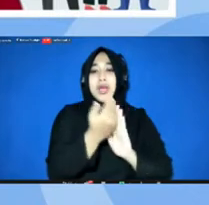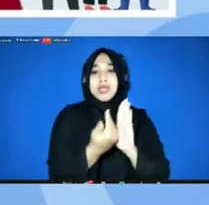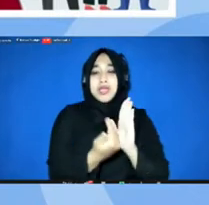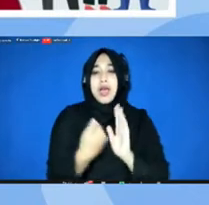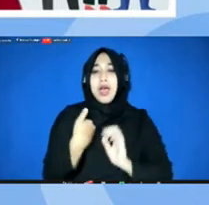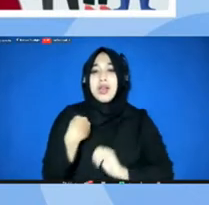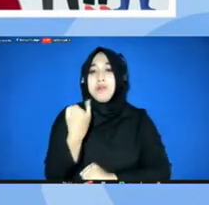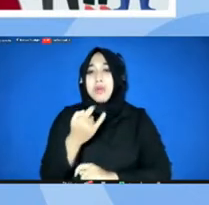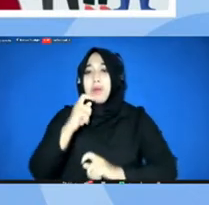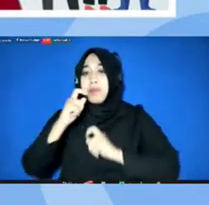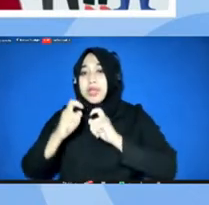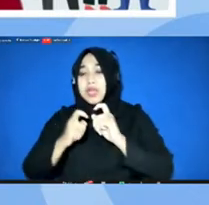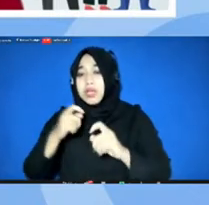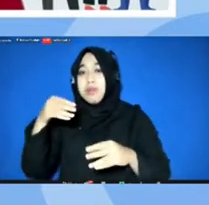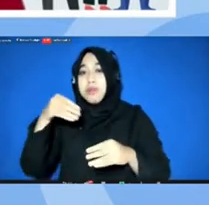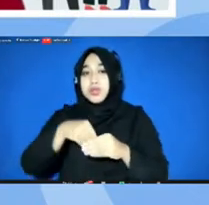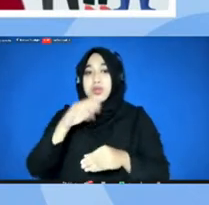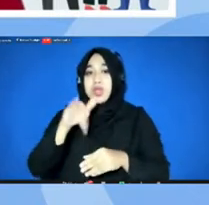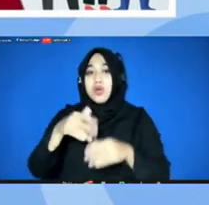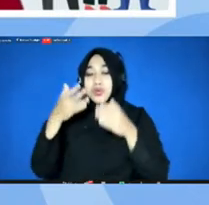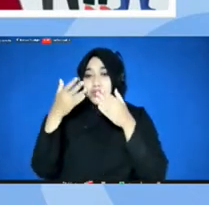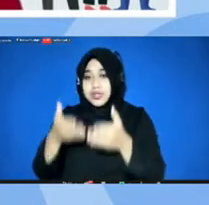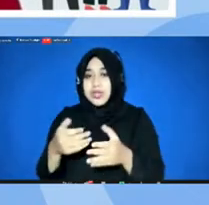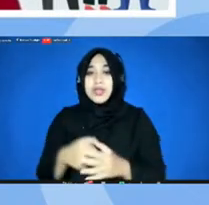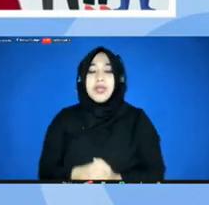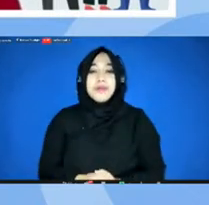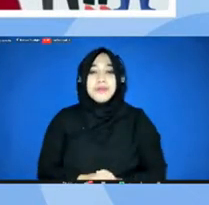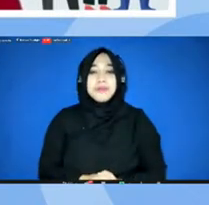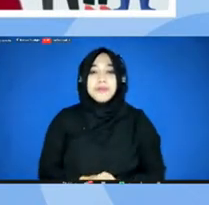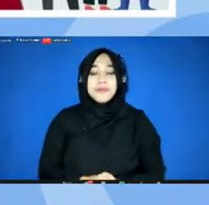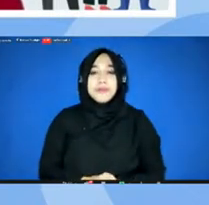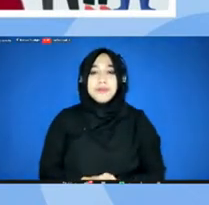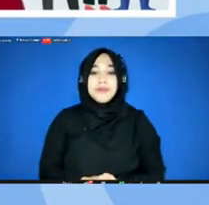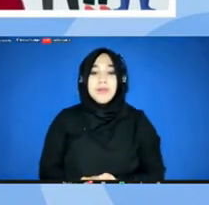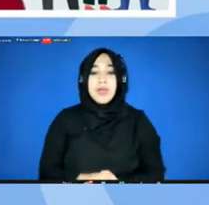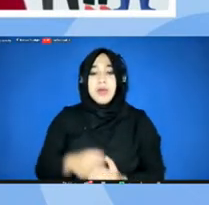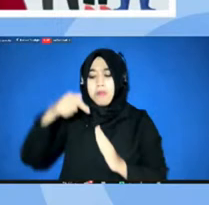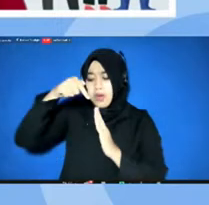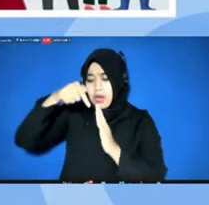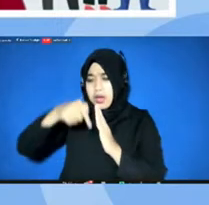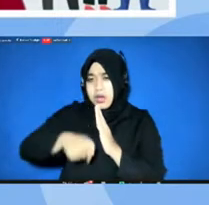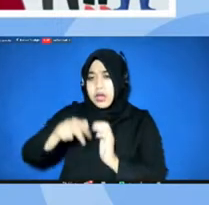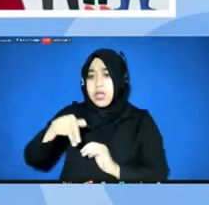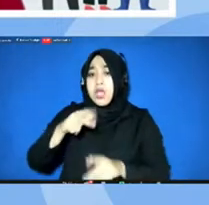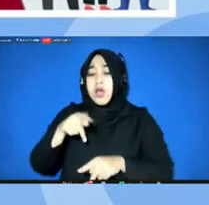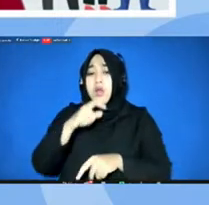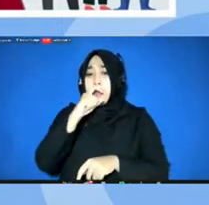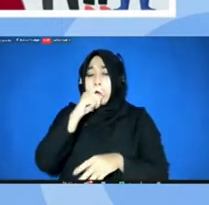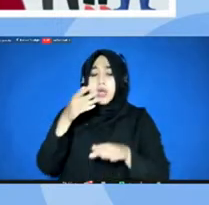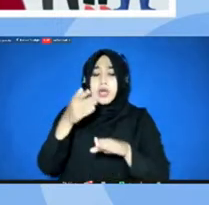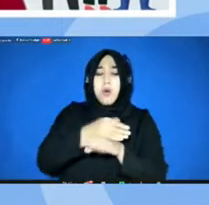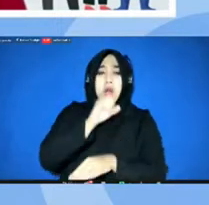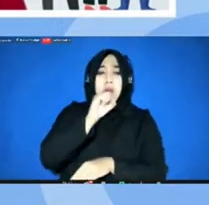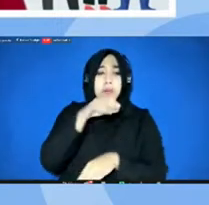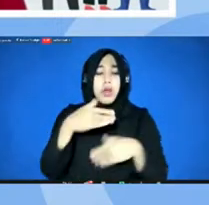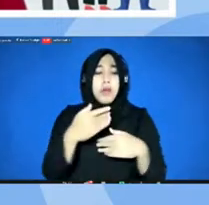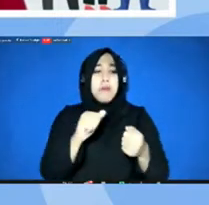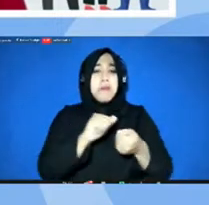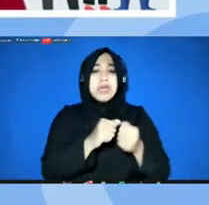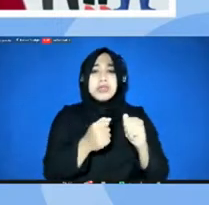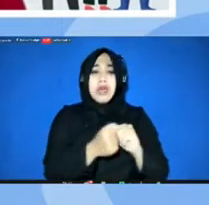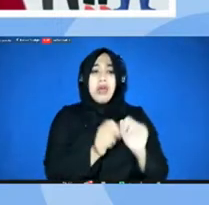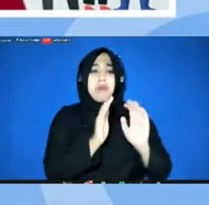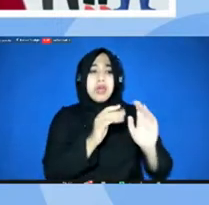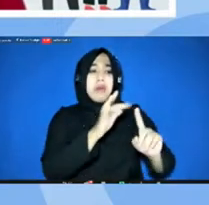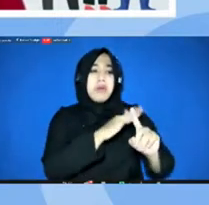beberapa pertanyaan-pertanyaan yang masuk ya, khususnya boleh. Ya. Saya mungkin ingin menggali lebih dalam lagi, kalau tadi Bapak di awal menyampaikan masalah banyak masyarakat yang